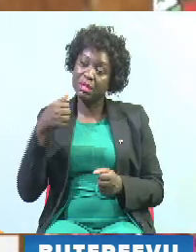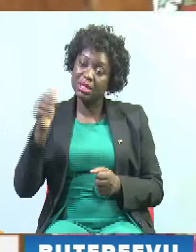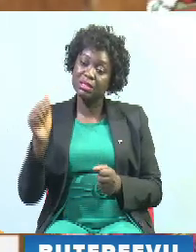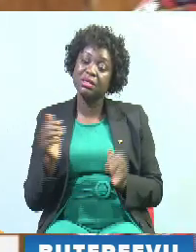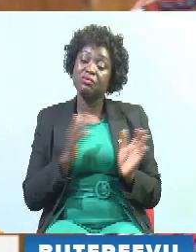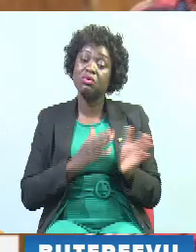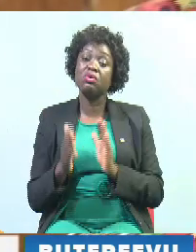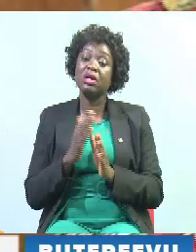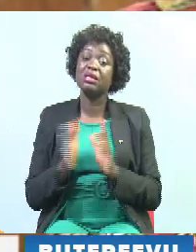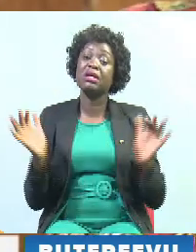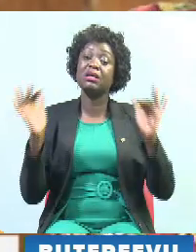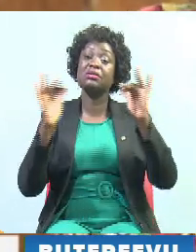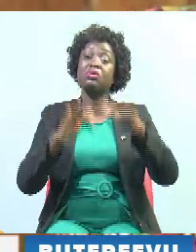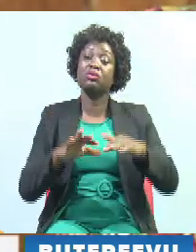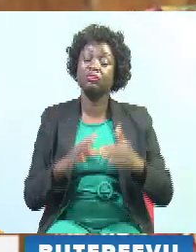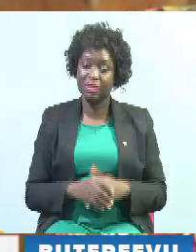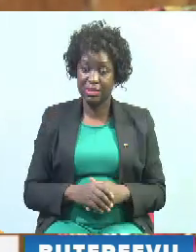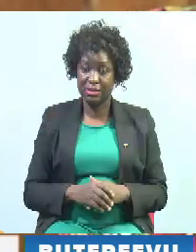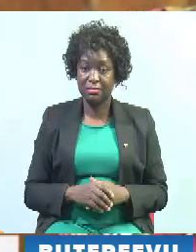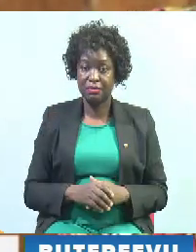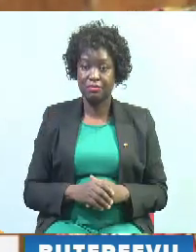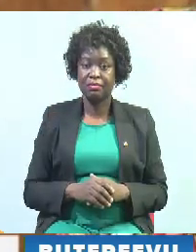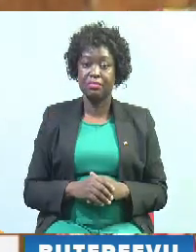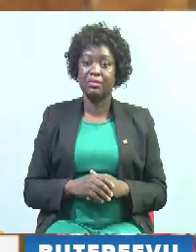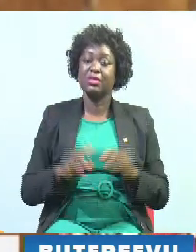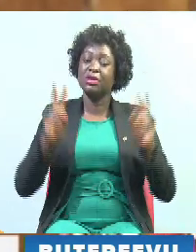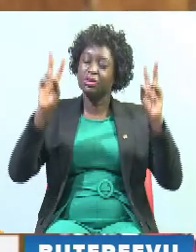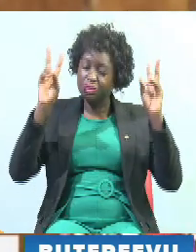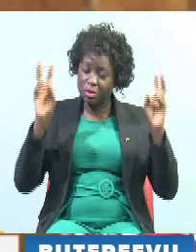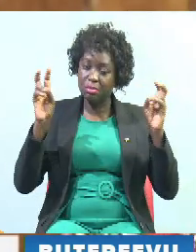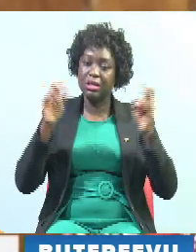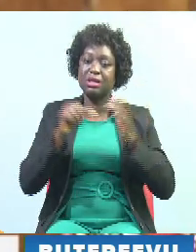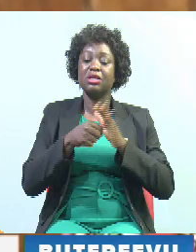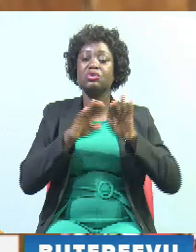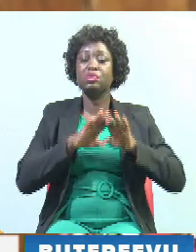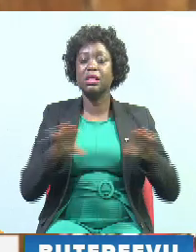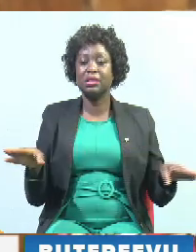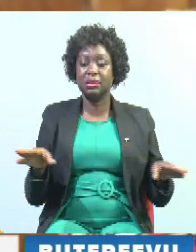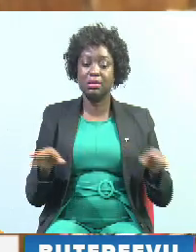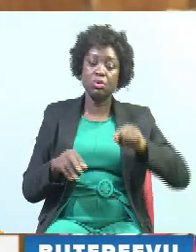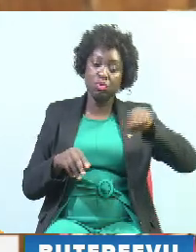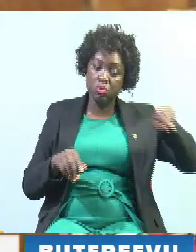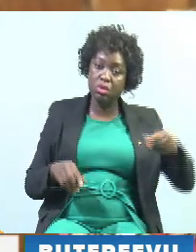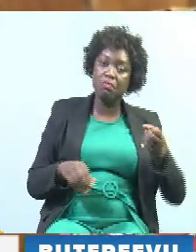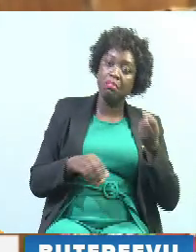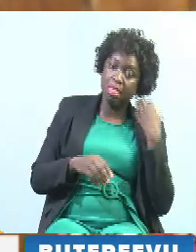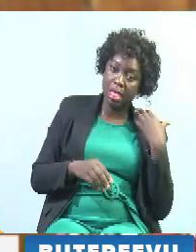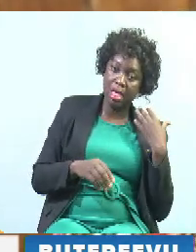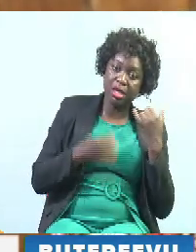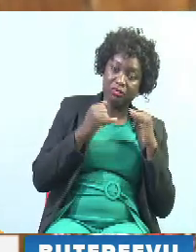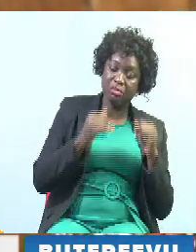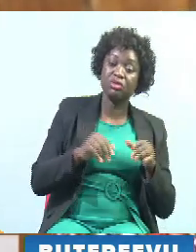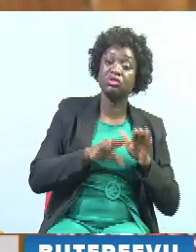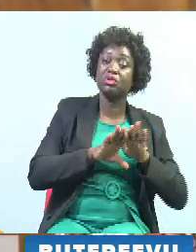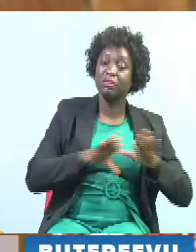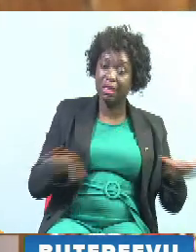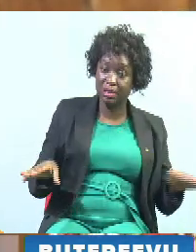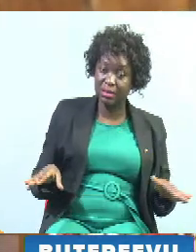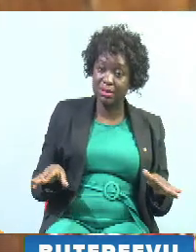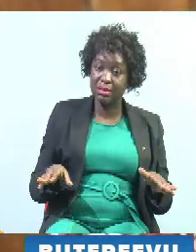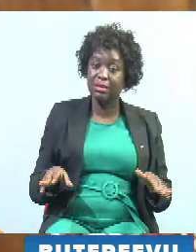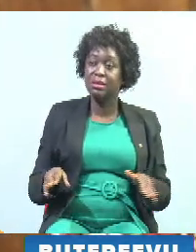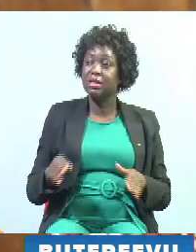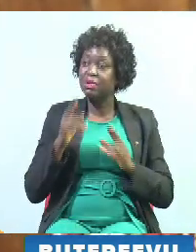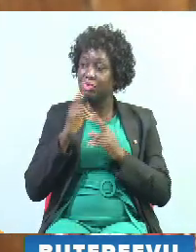olukuŋŋaana tabamiruka nga luyogera ku kintu kya ttaka fe abamanyi ebikwatagana n'ettaka nga Honorable Kivumbi wawadde history the